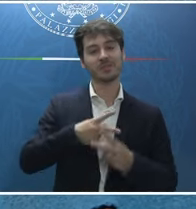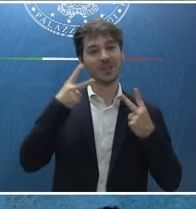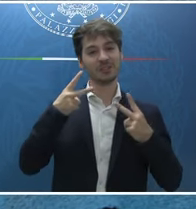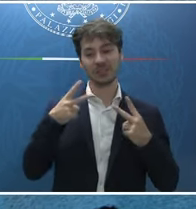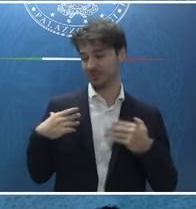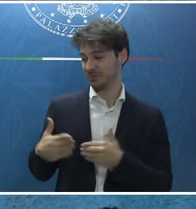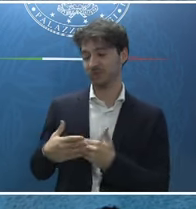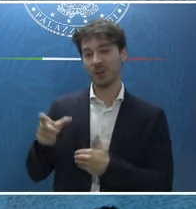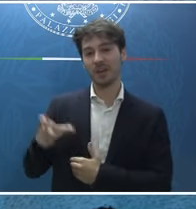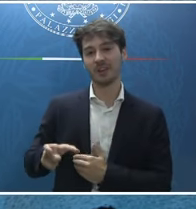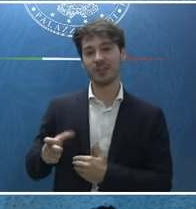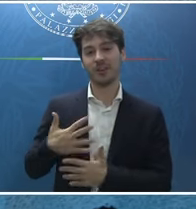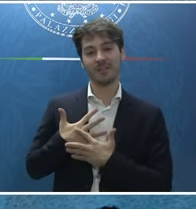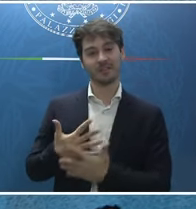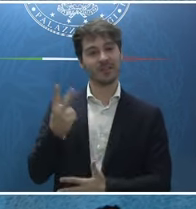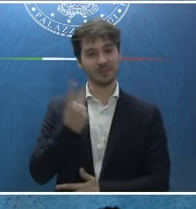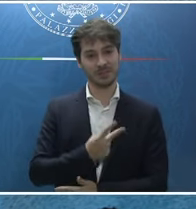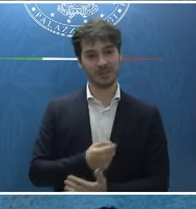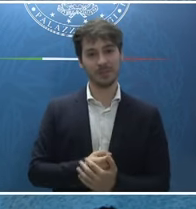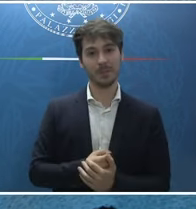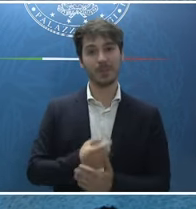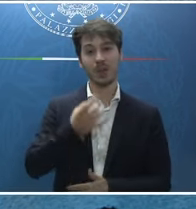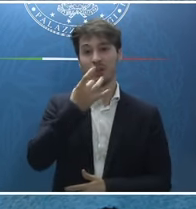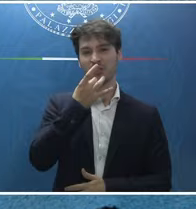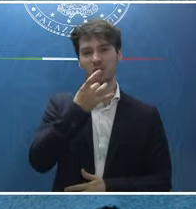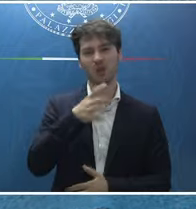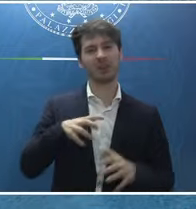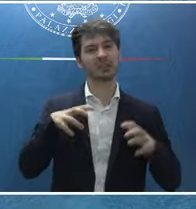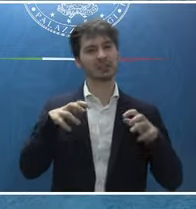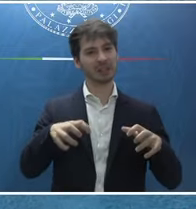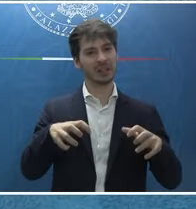vogliono bene realmente. La droga è una strega.